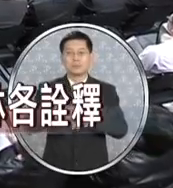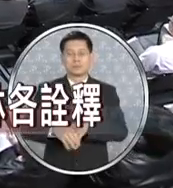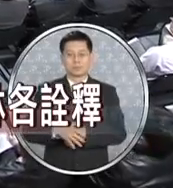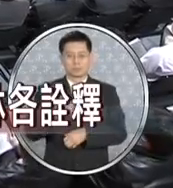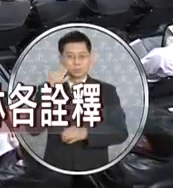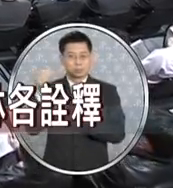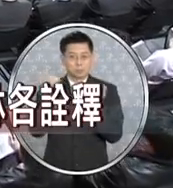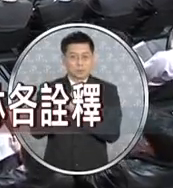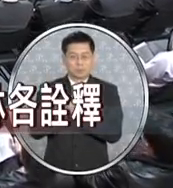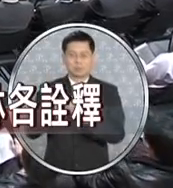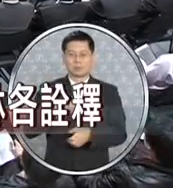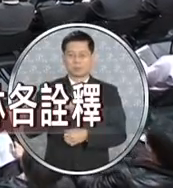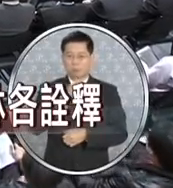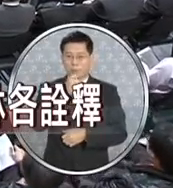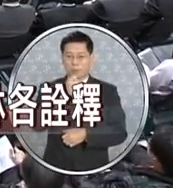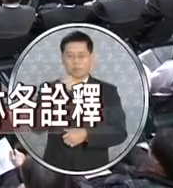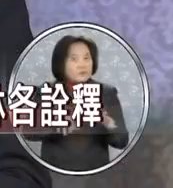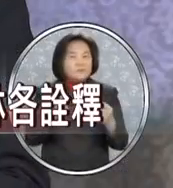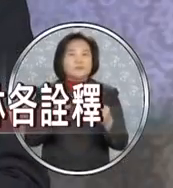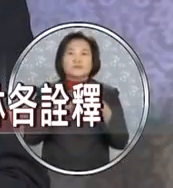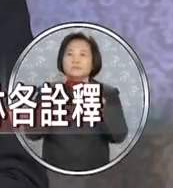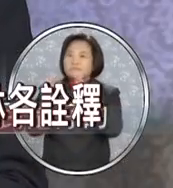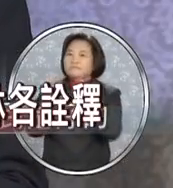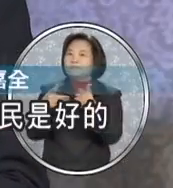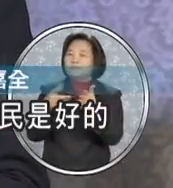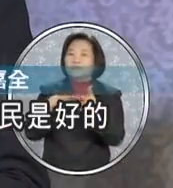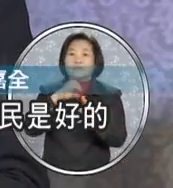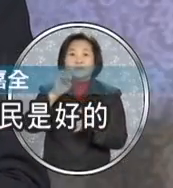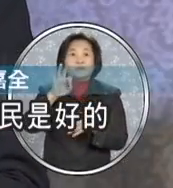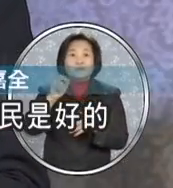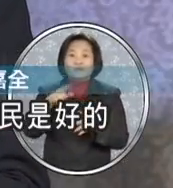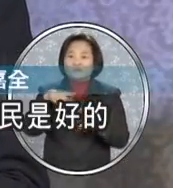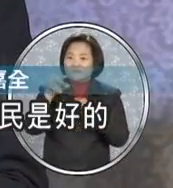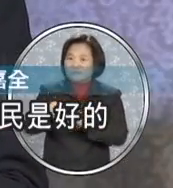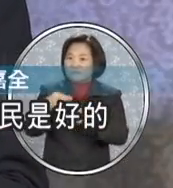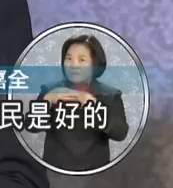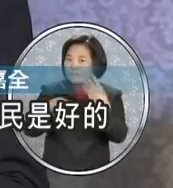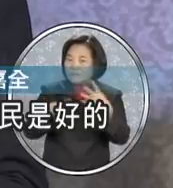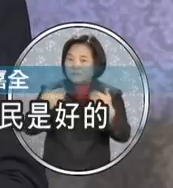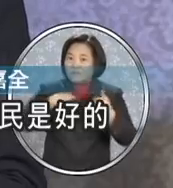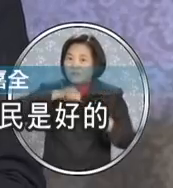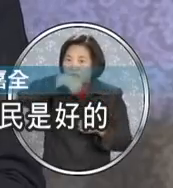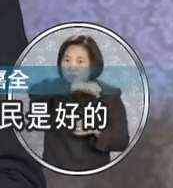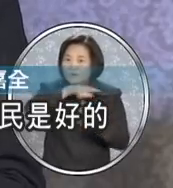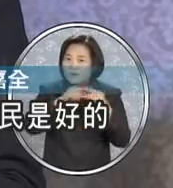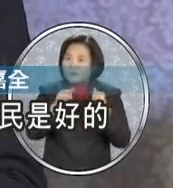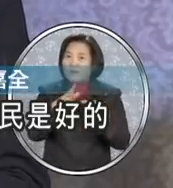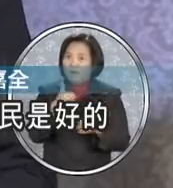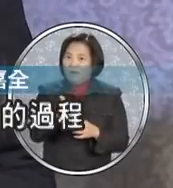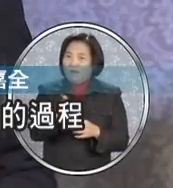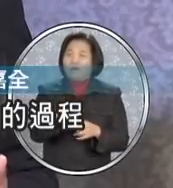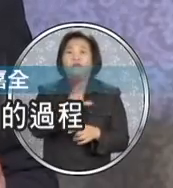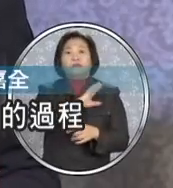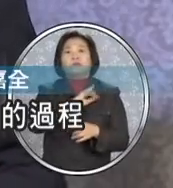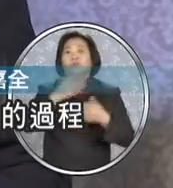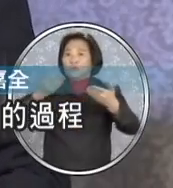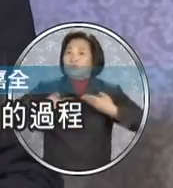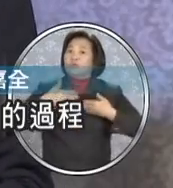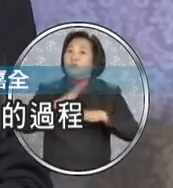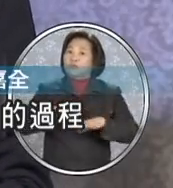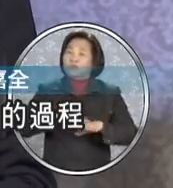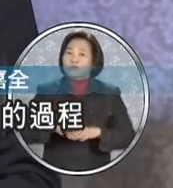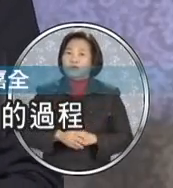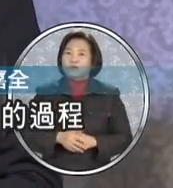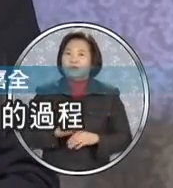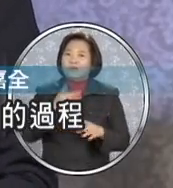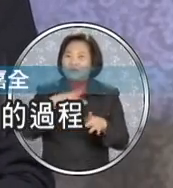像是经济问题，就聚焦对 ACFA 的态度。 如果 ACFA 对台湾的人民是好的，我们当然接受。但是